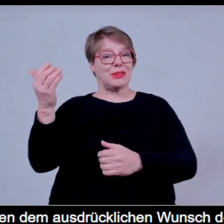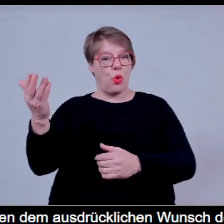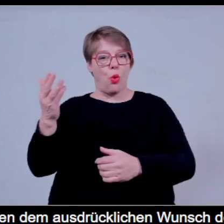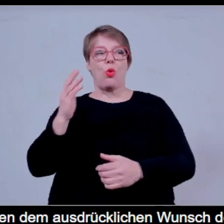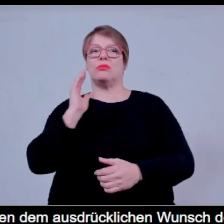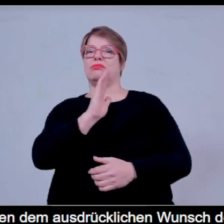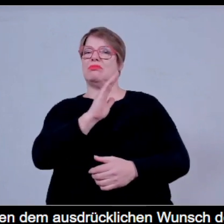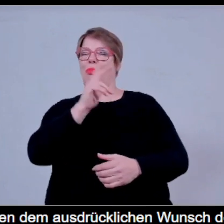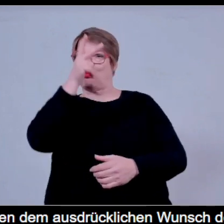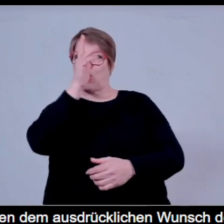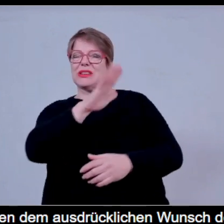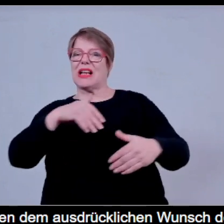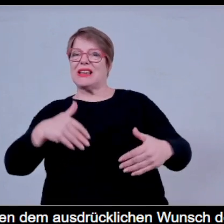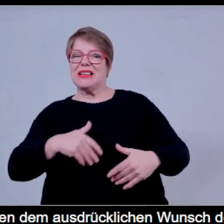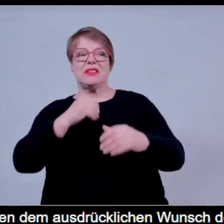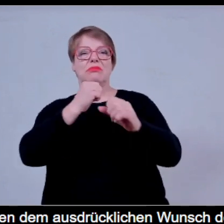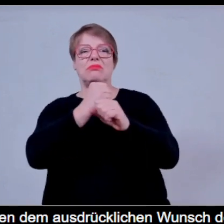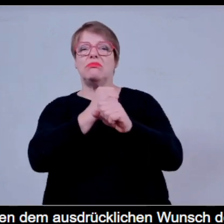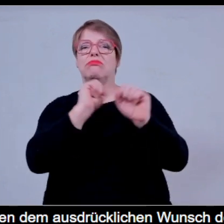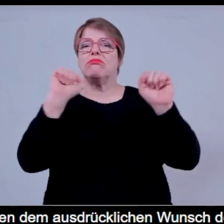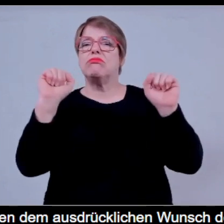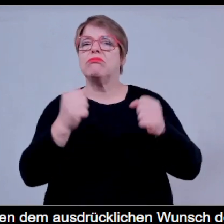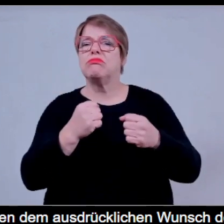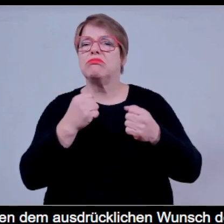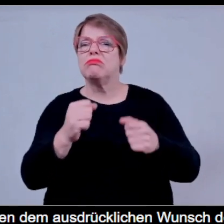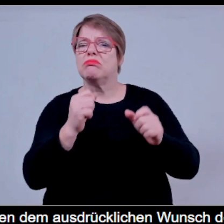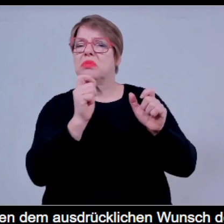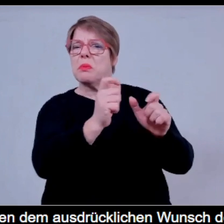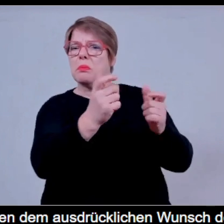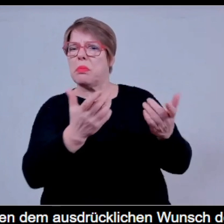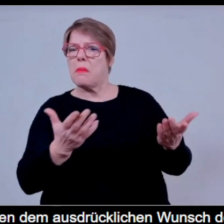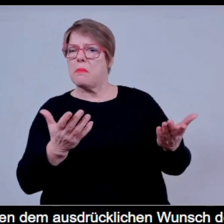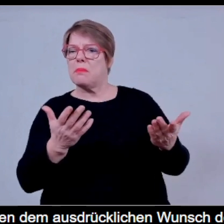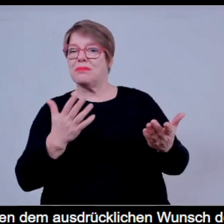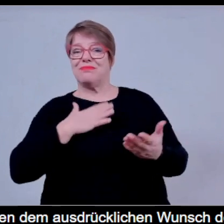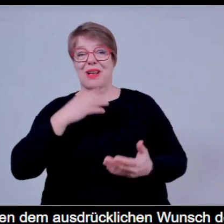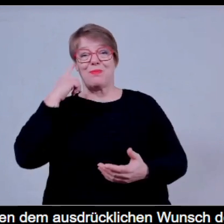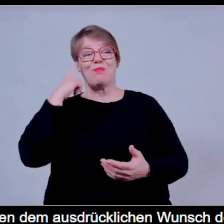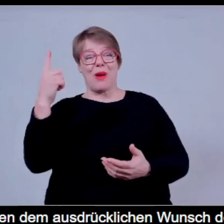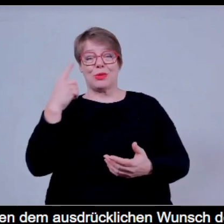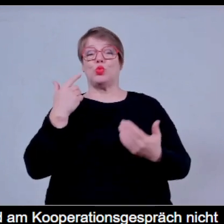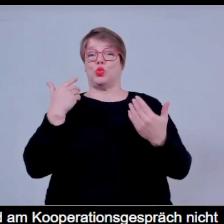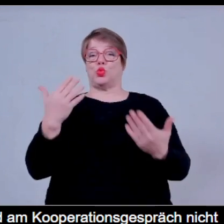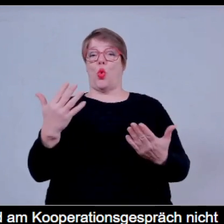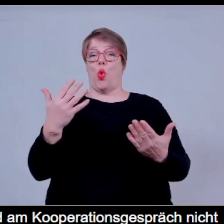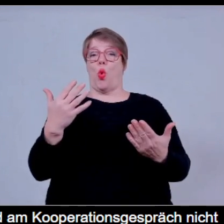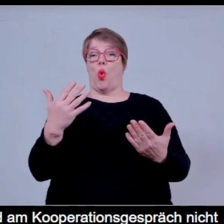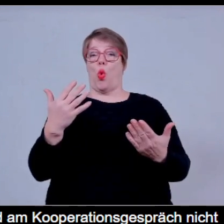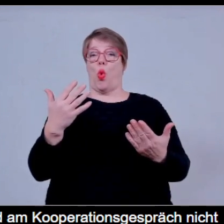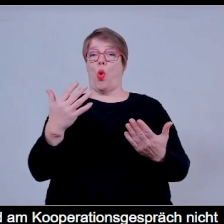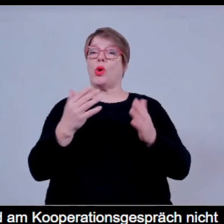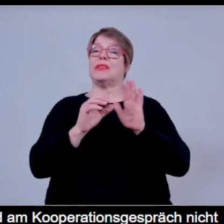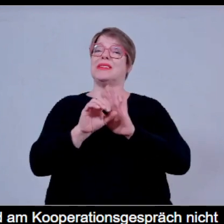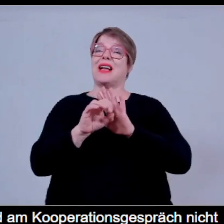Auftrag der Gesellschaft Recht und Gesetz anzuwenden und deshalb kein gutes Signal für die